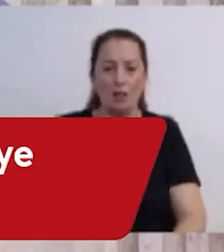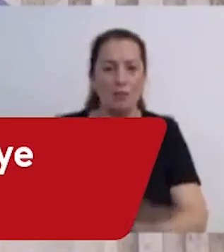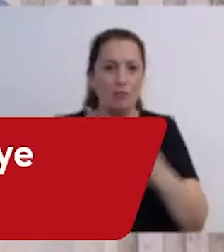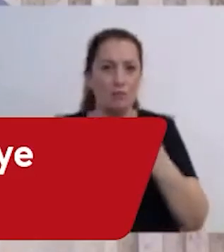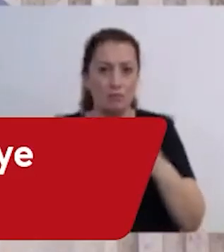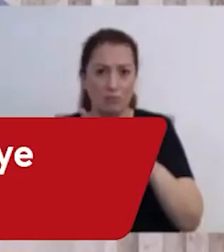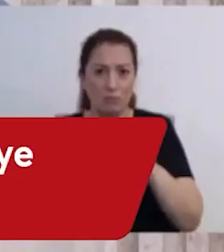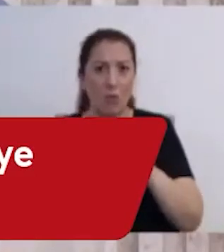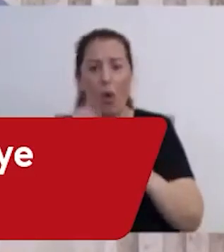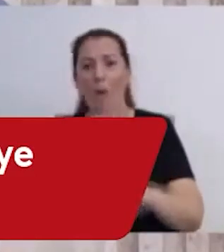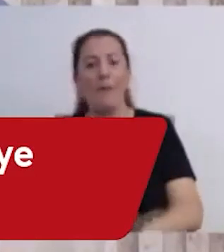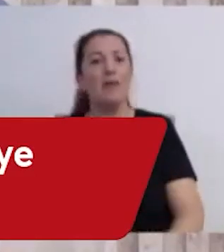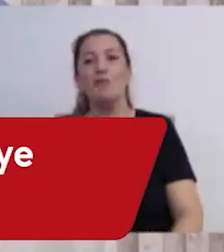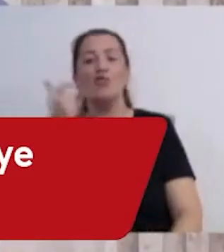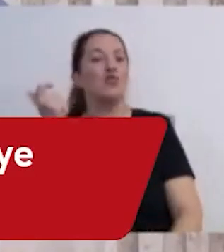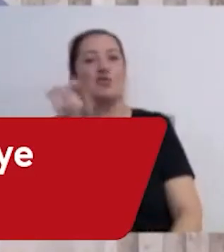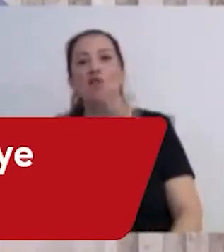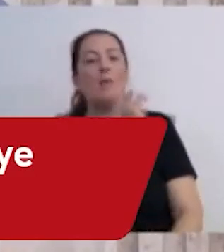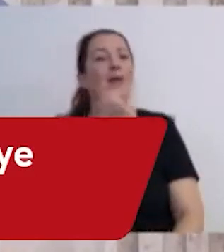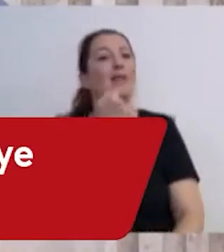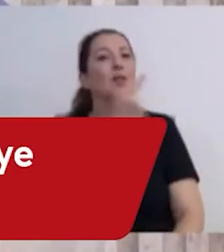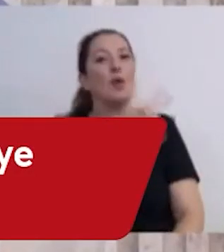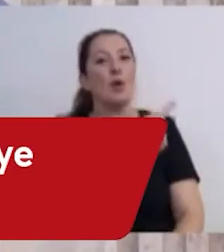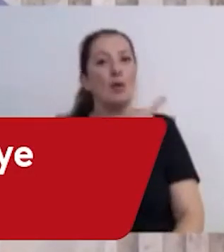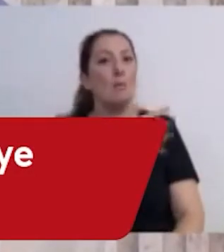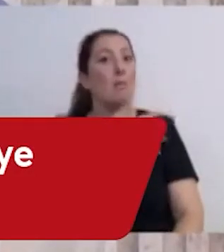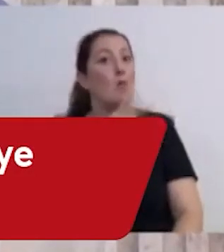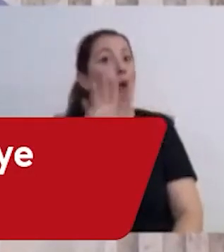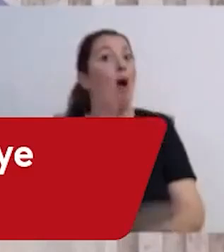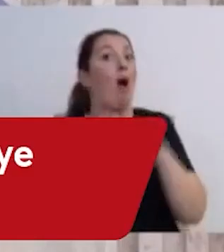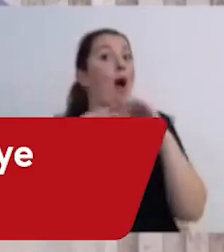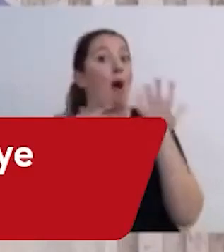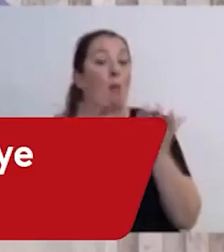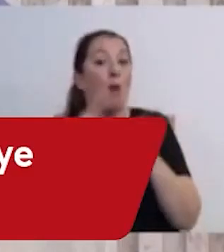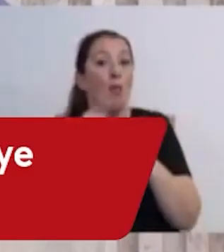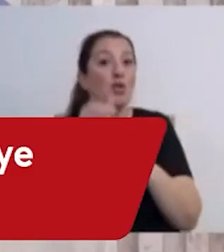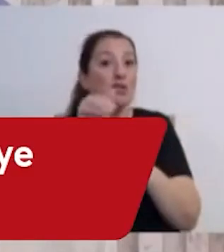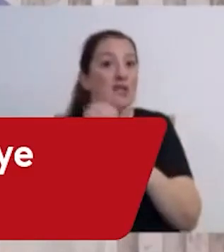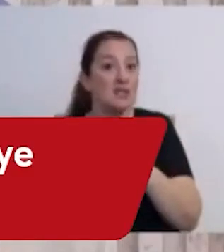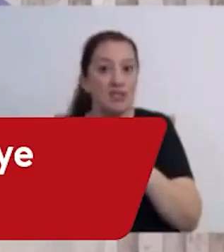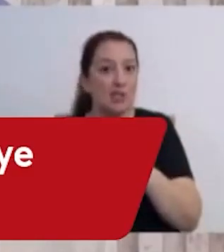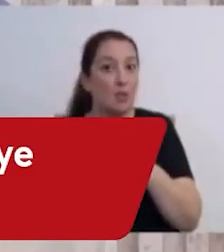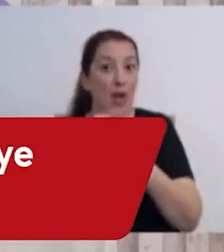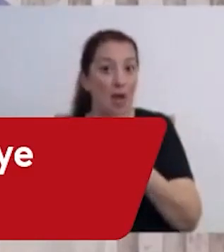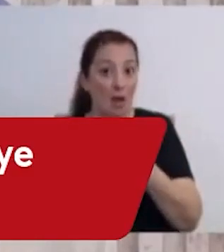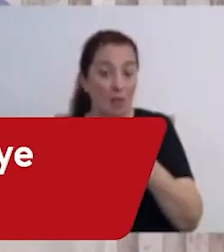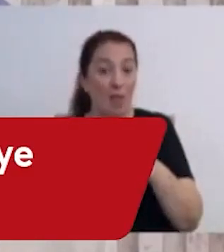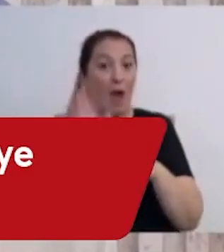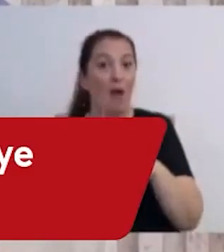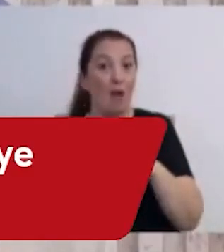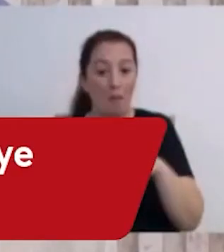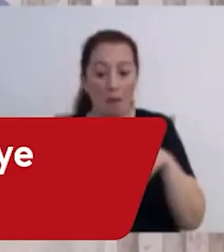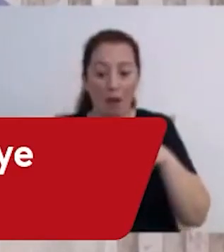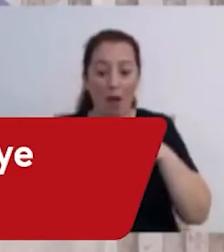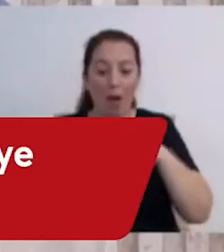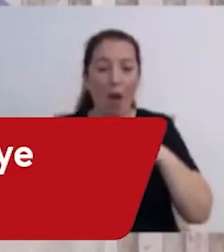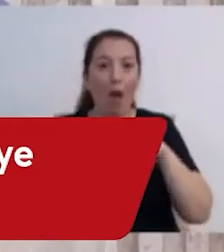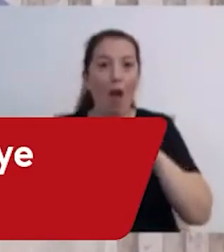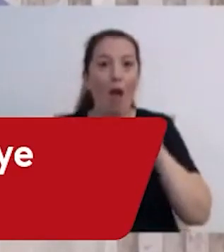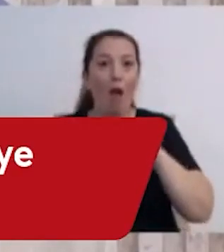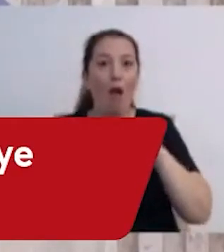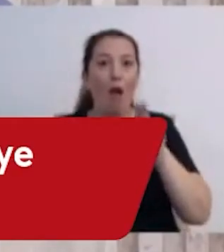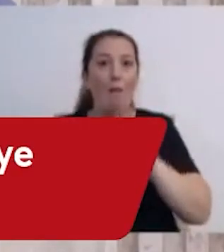Belediye başkanı da cevaben şunu söylüyor. Bilmiyorum ama diyor bu seçimi iptal etmek ahmakça bir şey diyor.